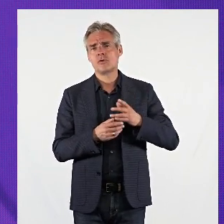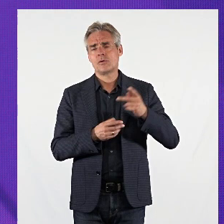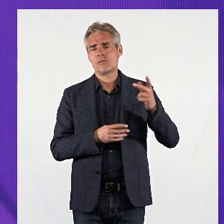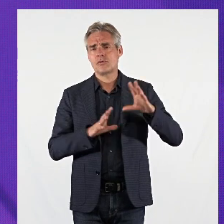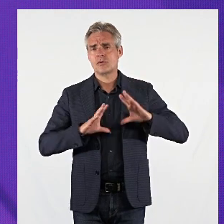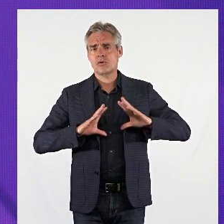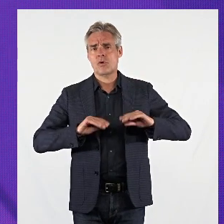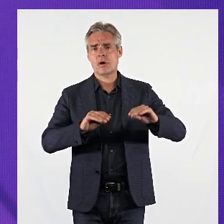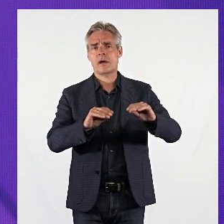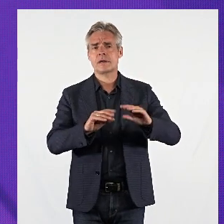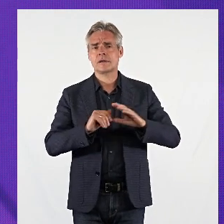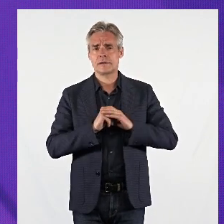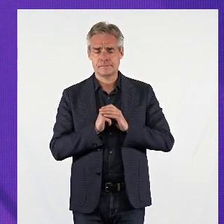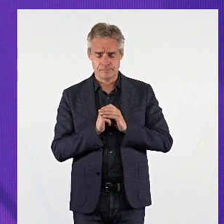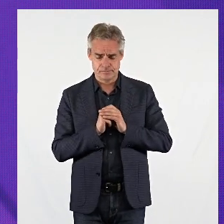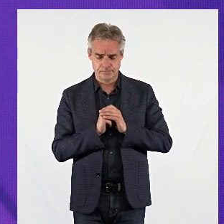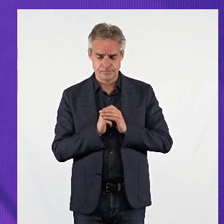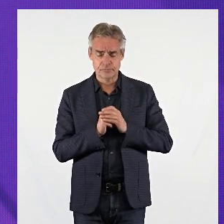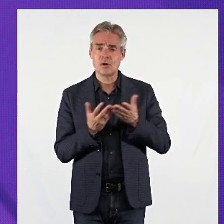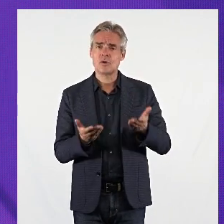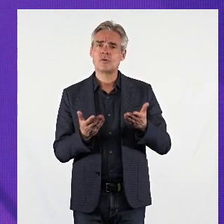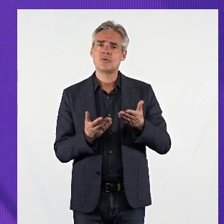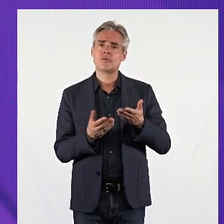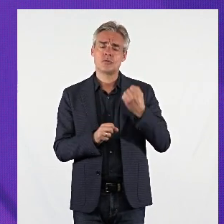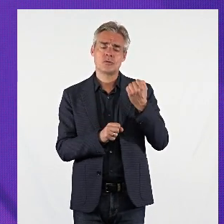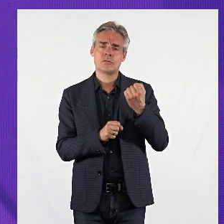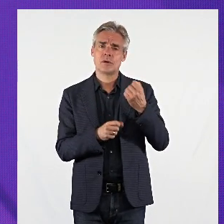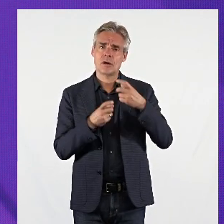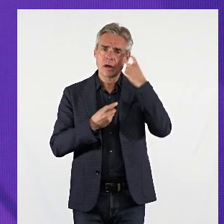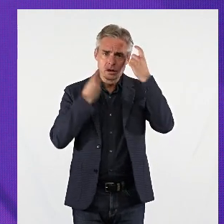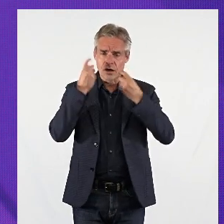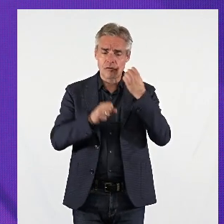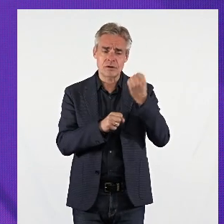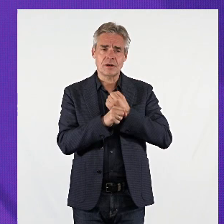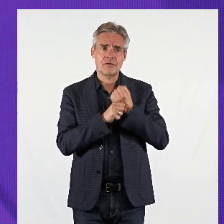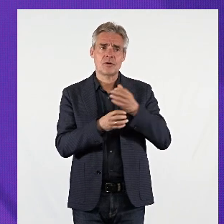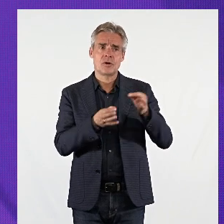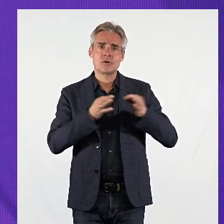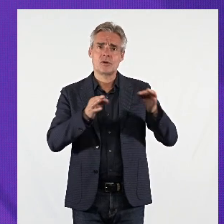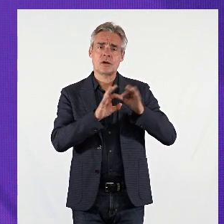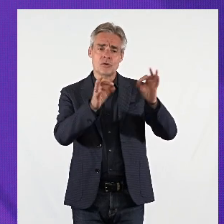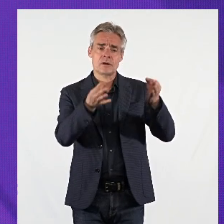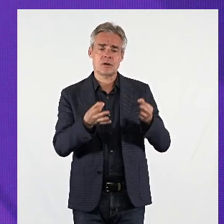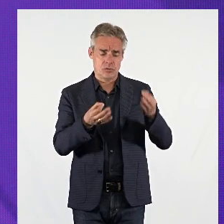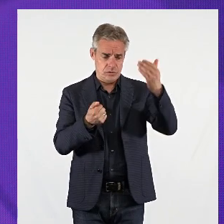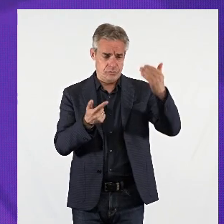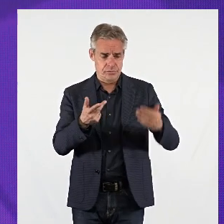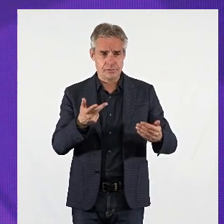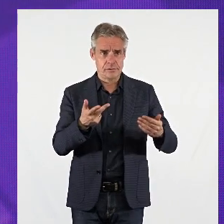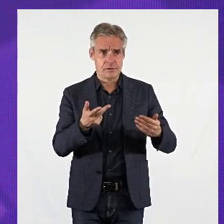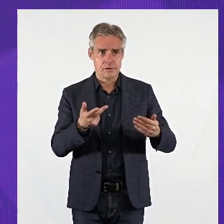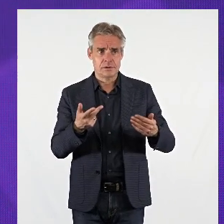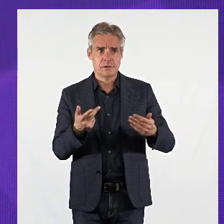concrètes, en fait. Ce que nos travaux ont pu montrer, les travaux de la Cour, vous m'avez cité, c'est très élégant, mais c'est toujours un